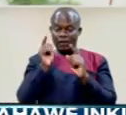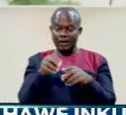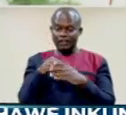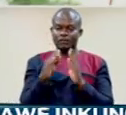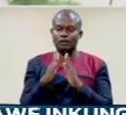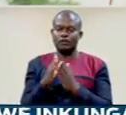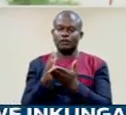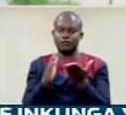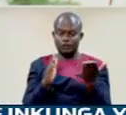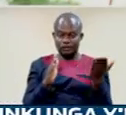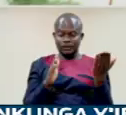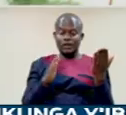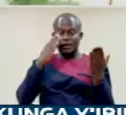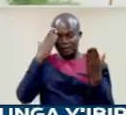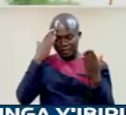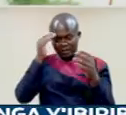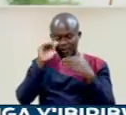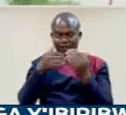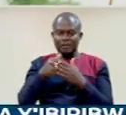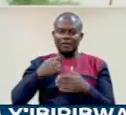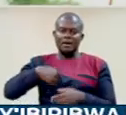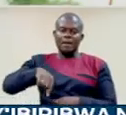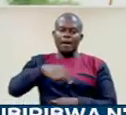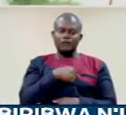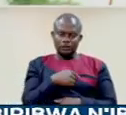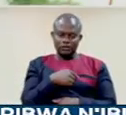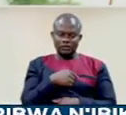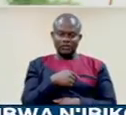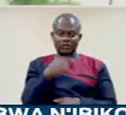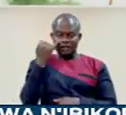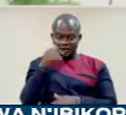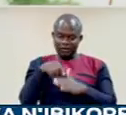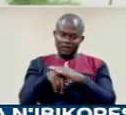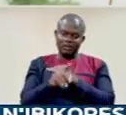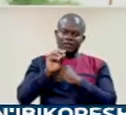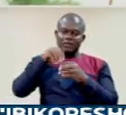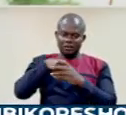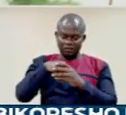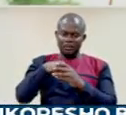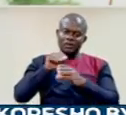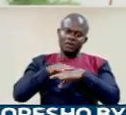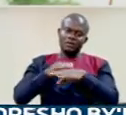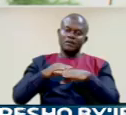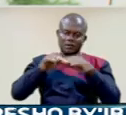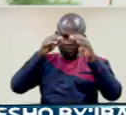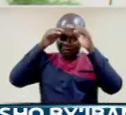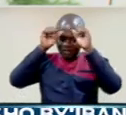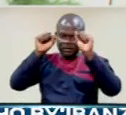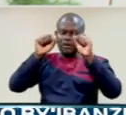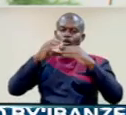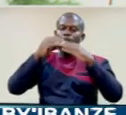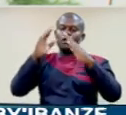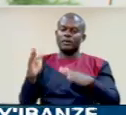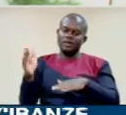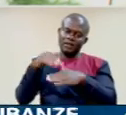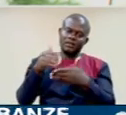mudugudu turabamenya kubera kana abacu. Iyo binjiye mu duhita twakura Cheimani. Cheimani nawe agahita